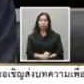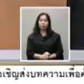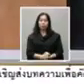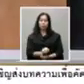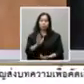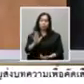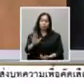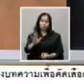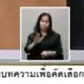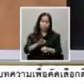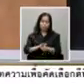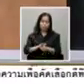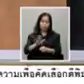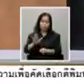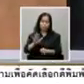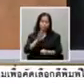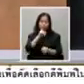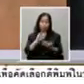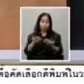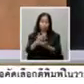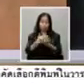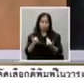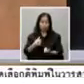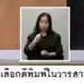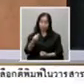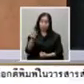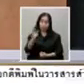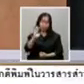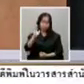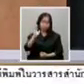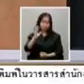ท่านเรวัตถ้าจะหาลือเรื่องนี้ผมไม่อนุญาตแล้วครับ